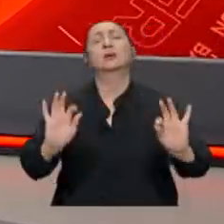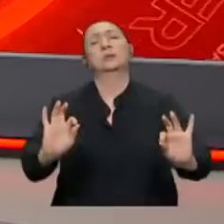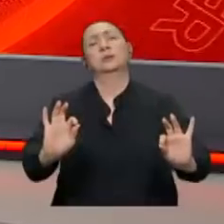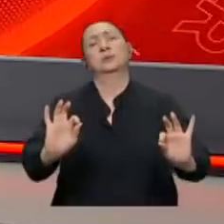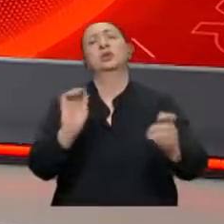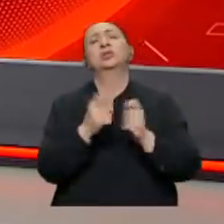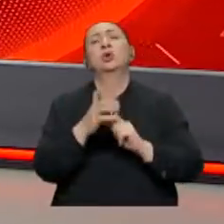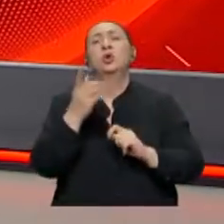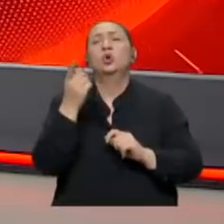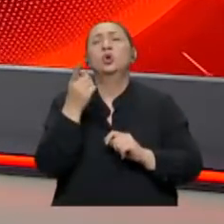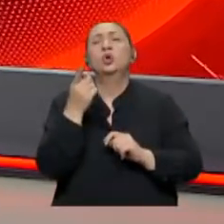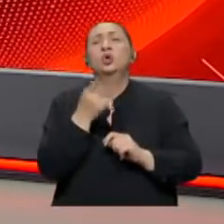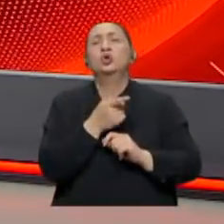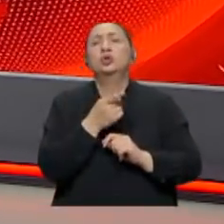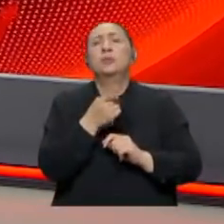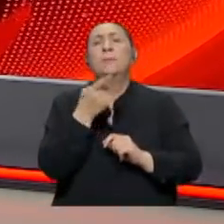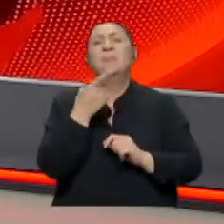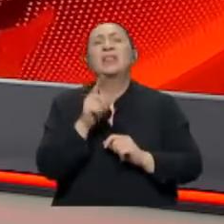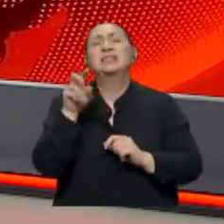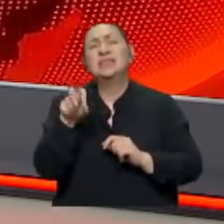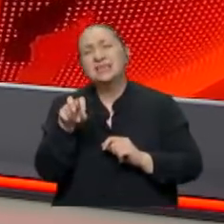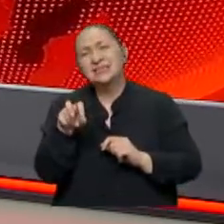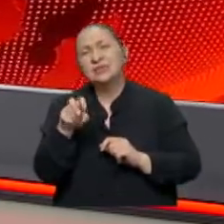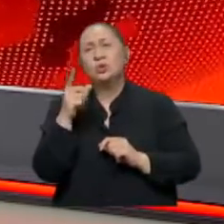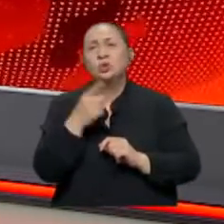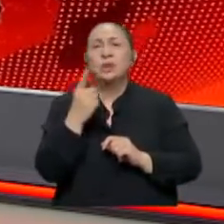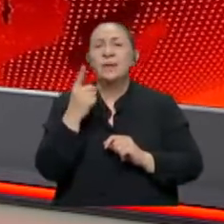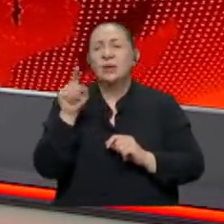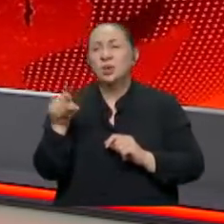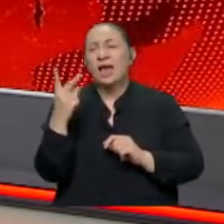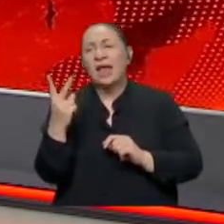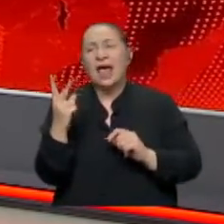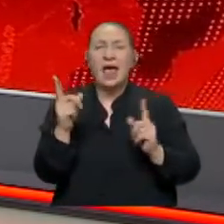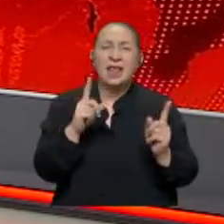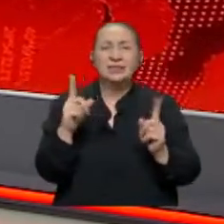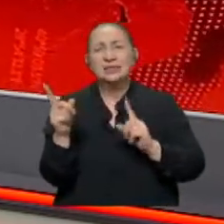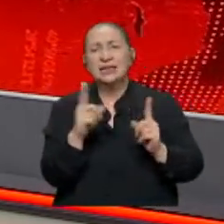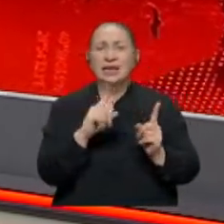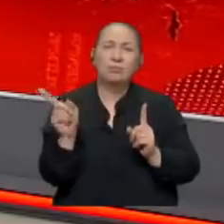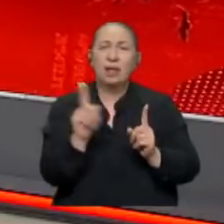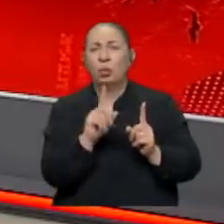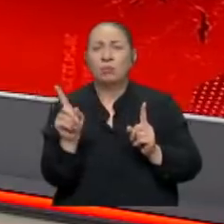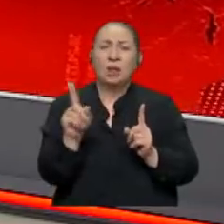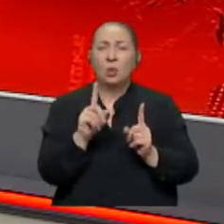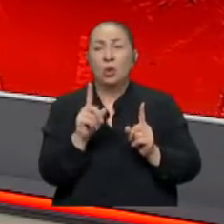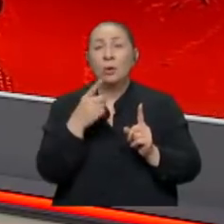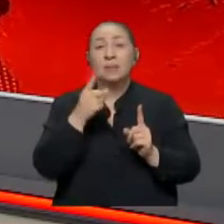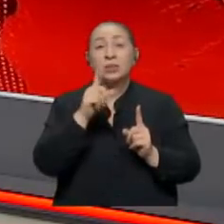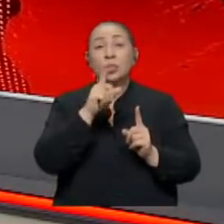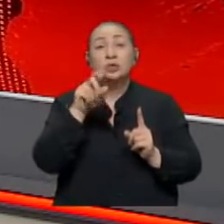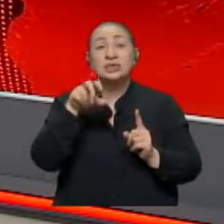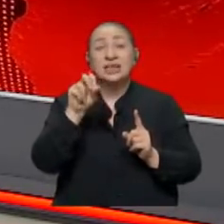değişmiyor yüz deste bin d8l yüzde 1.2 arasında bir yerlerde dönüp duruyor